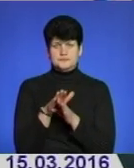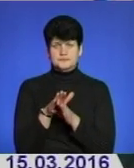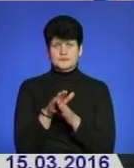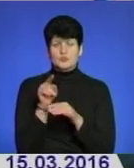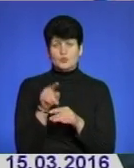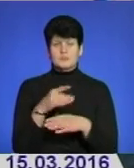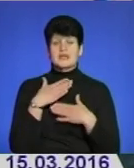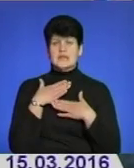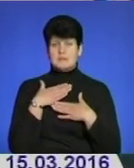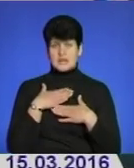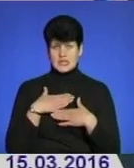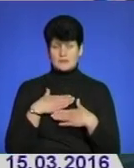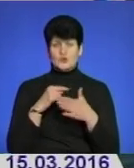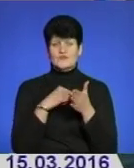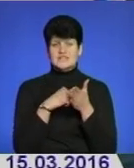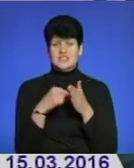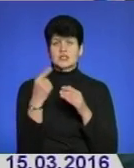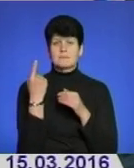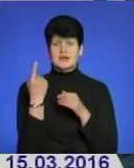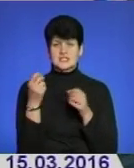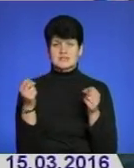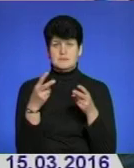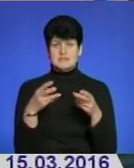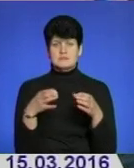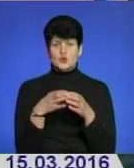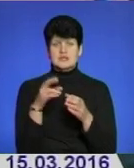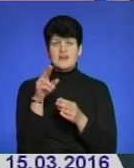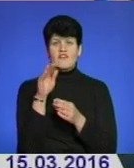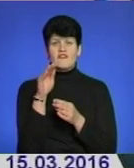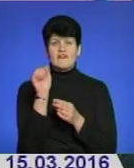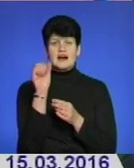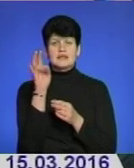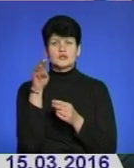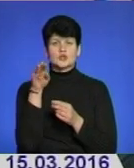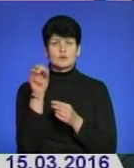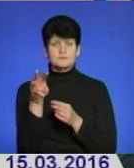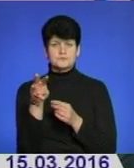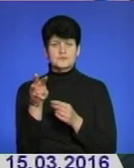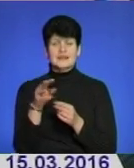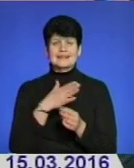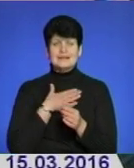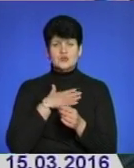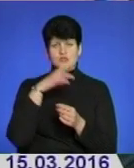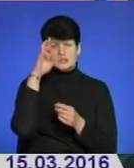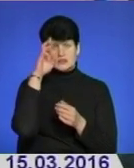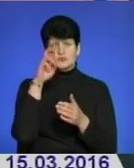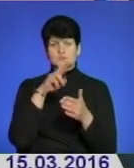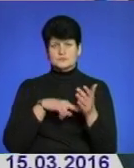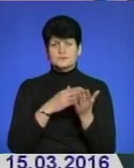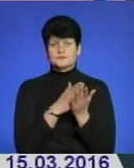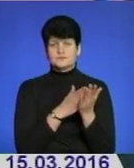мені приємно відзначити перше спецпідрозділ «Фантом» нашої державної фіскальної